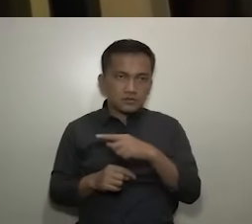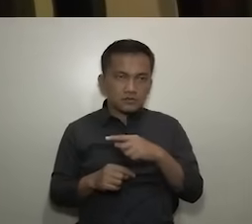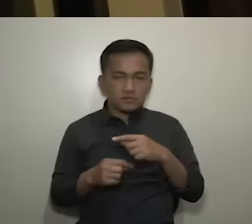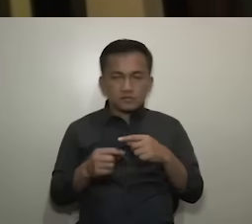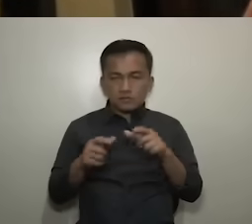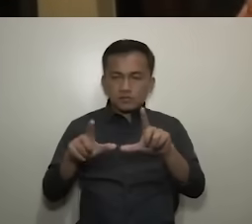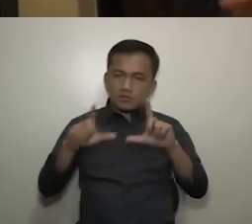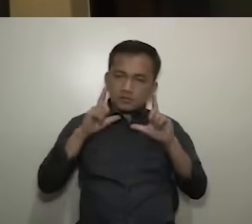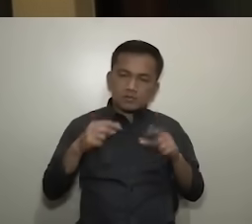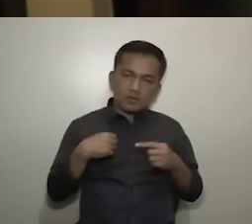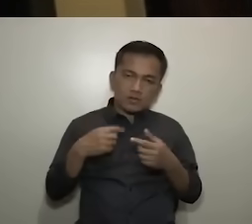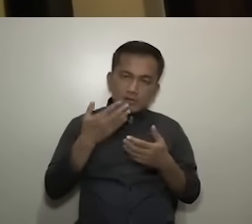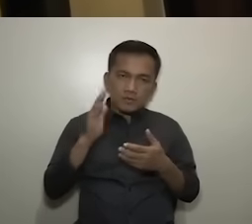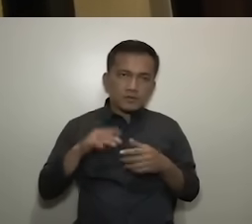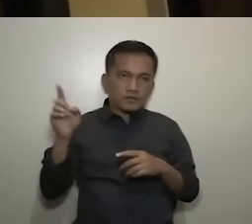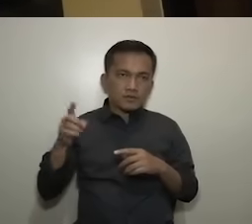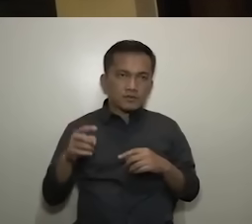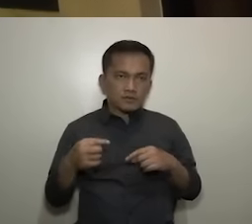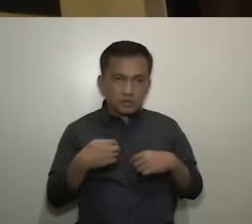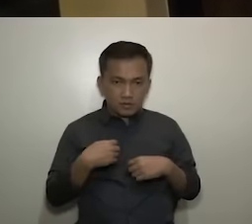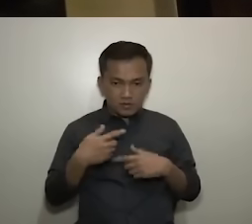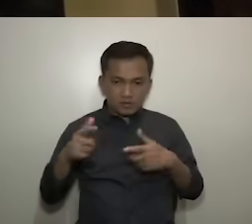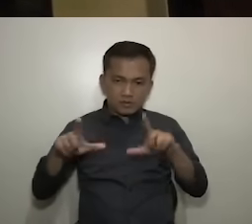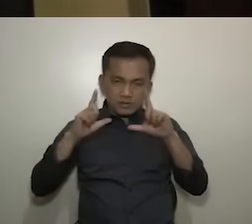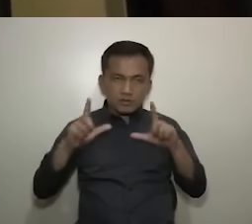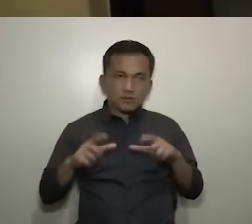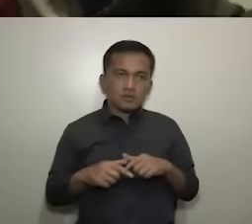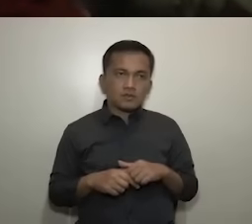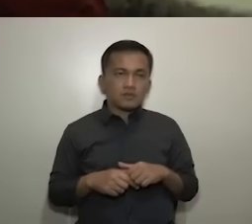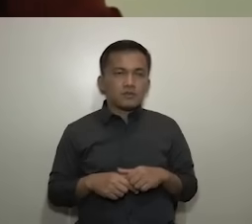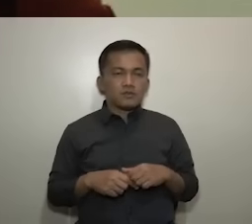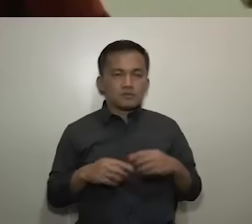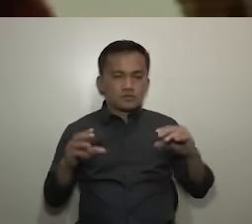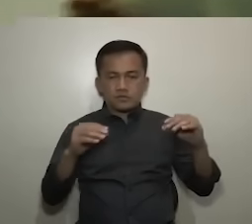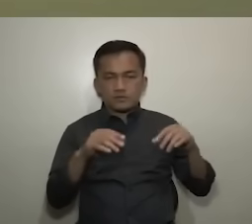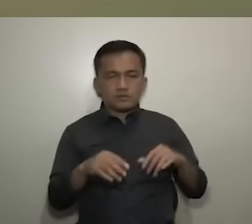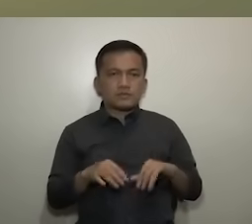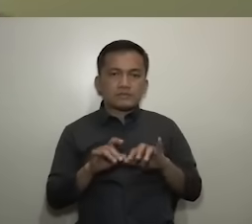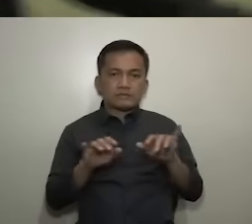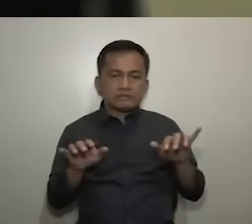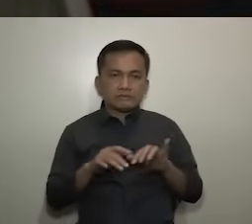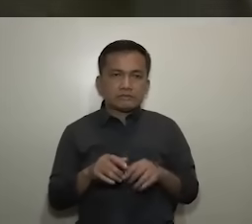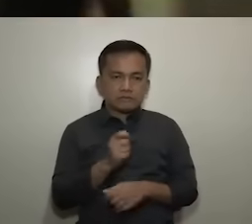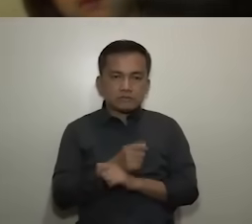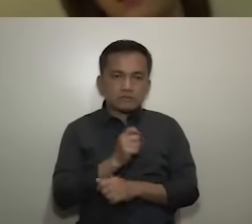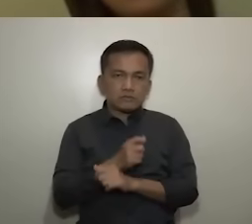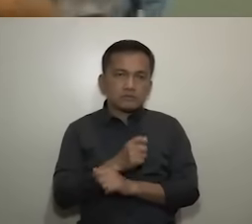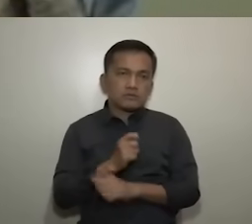lang ang hindi ka pinapasama. Ako nga pinasama mo eh, di ba? Okay.